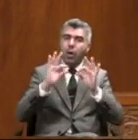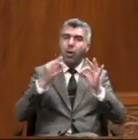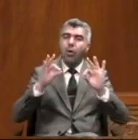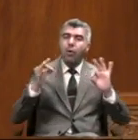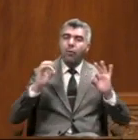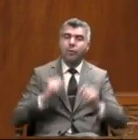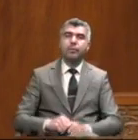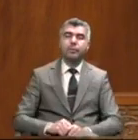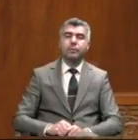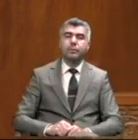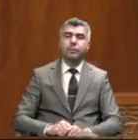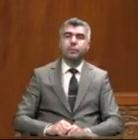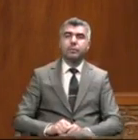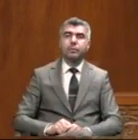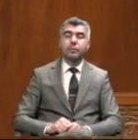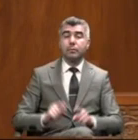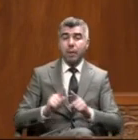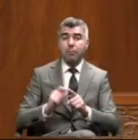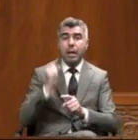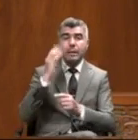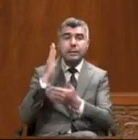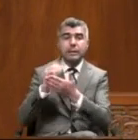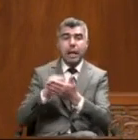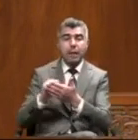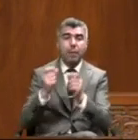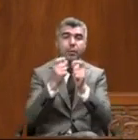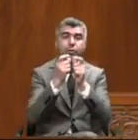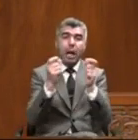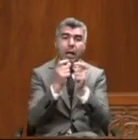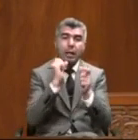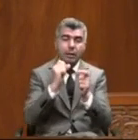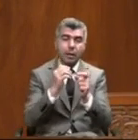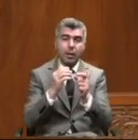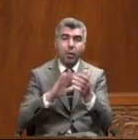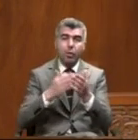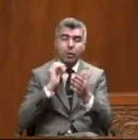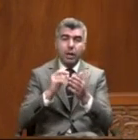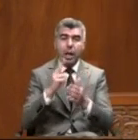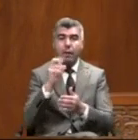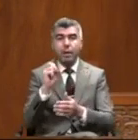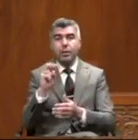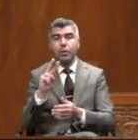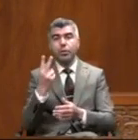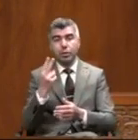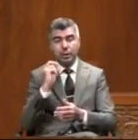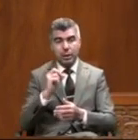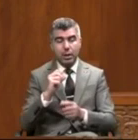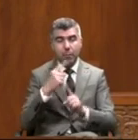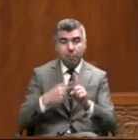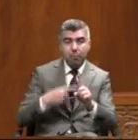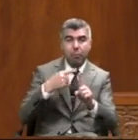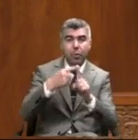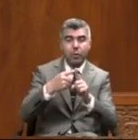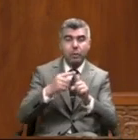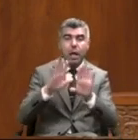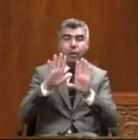الارتفاعات باستثناء موارد الضريبه عن الشركات التي كانت استثنائيه سنه 22 حين ارتفعت